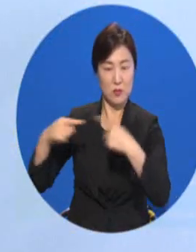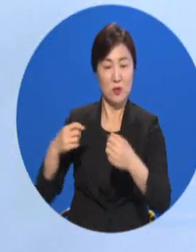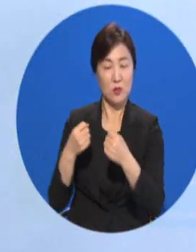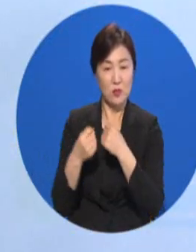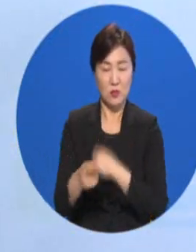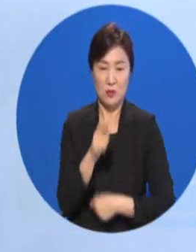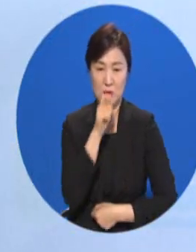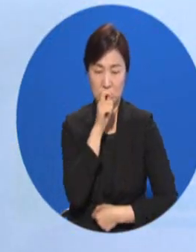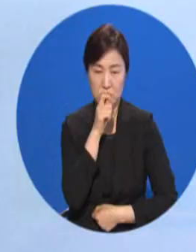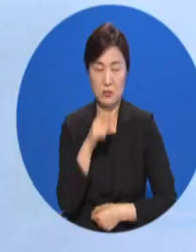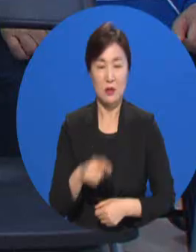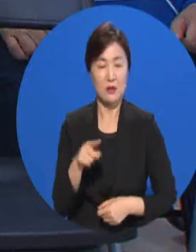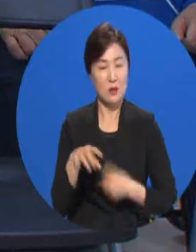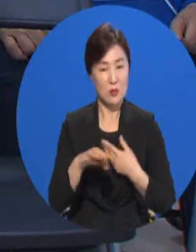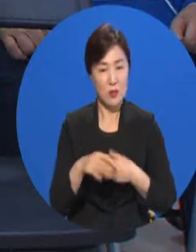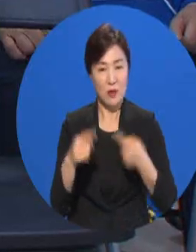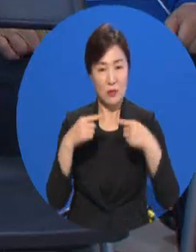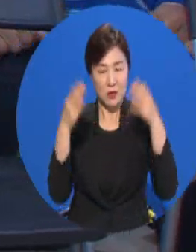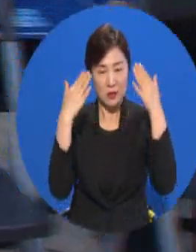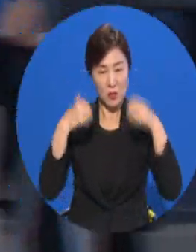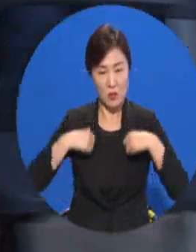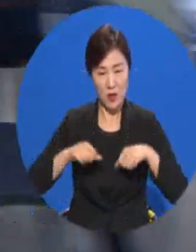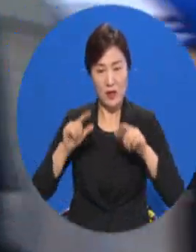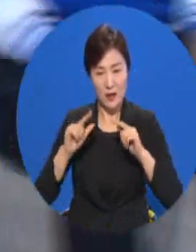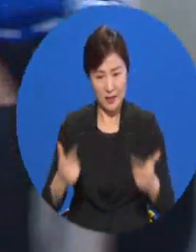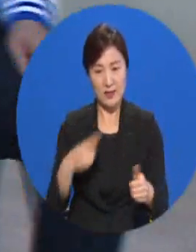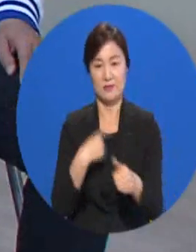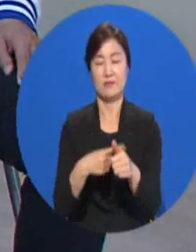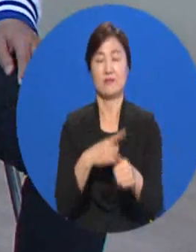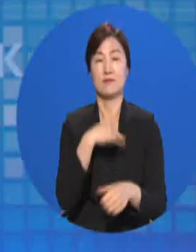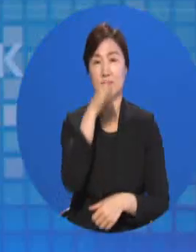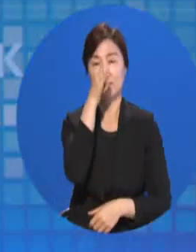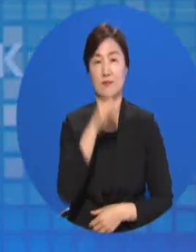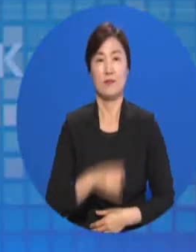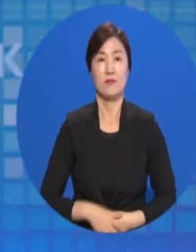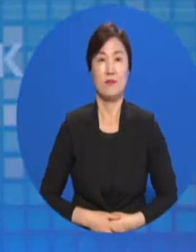서부권 의과대학 유치 포기라며 비판한 바 있습니다.